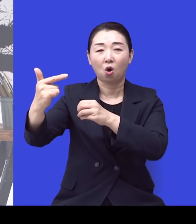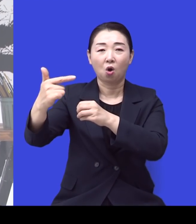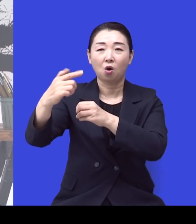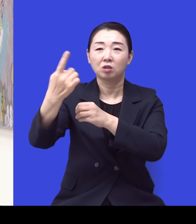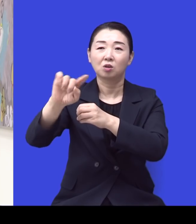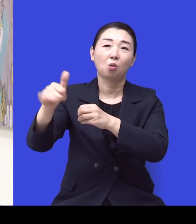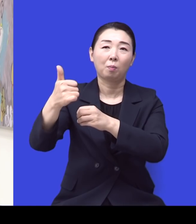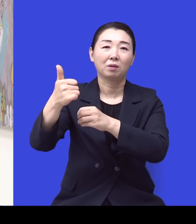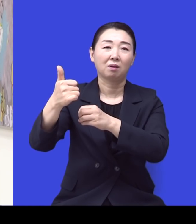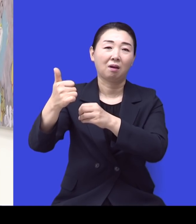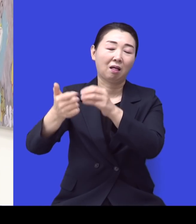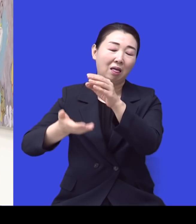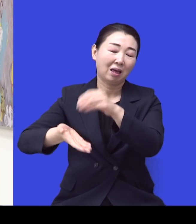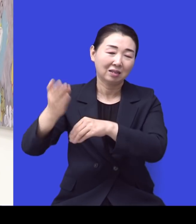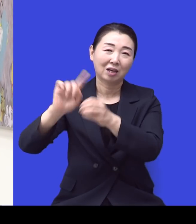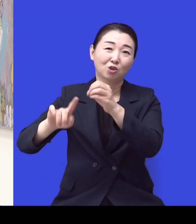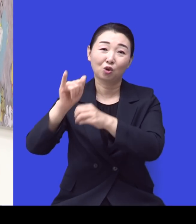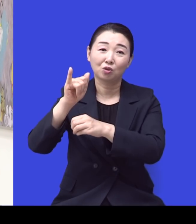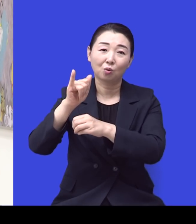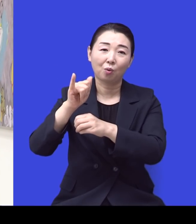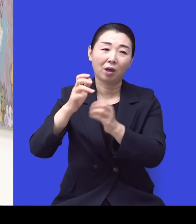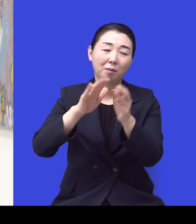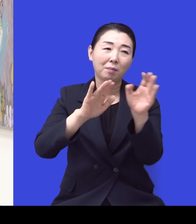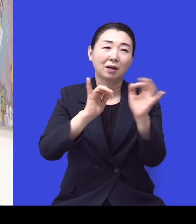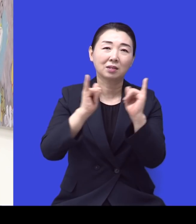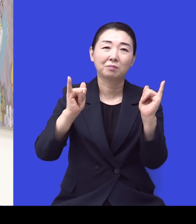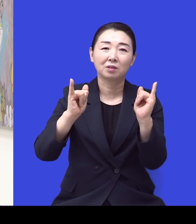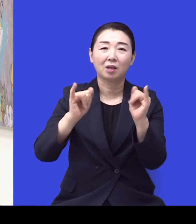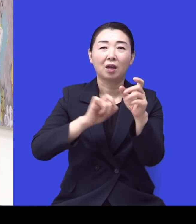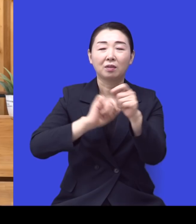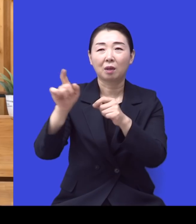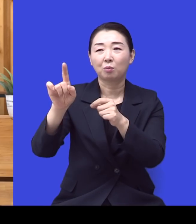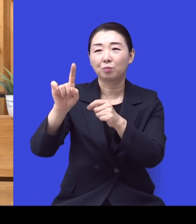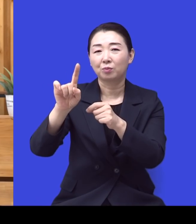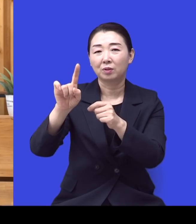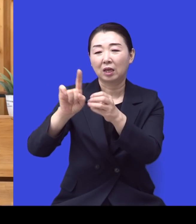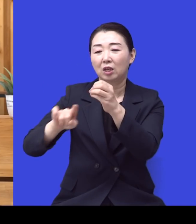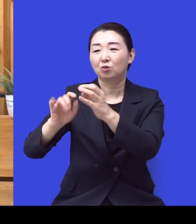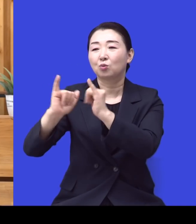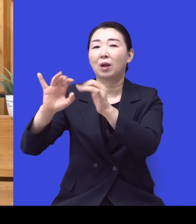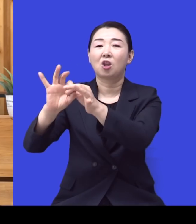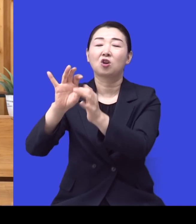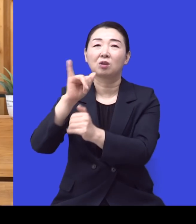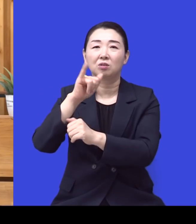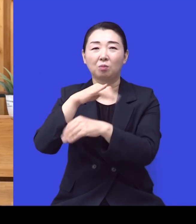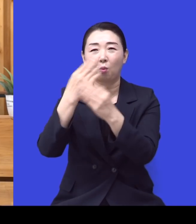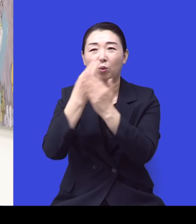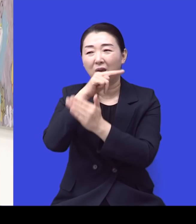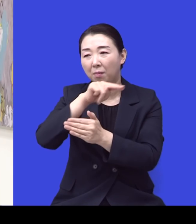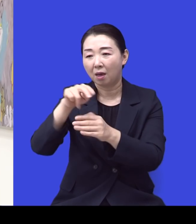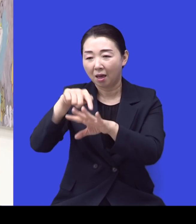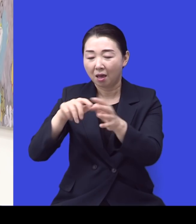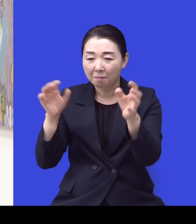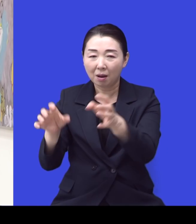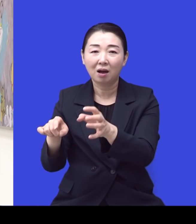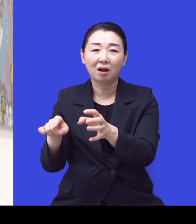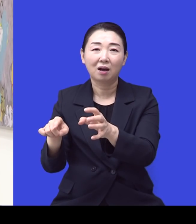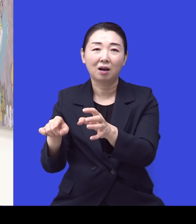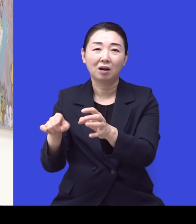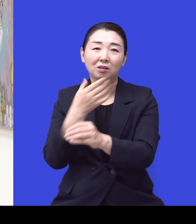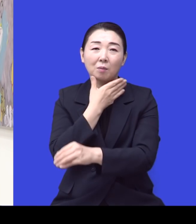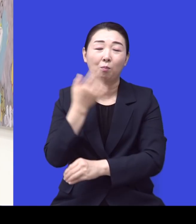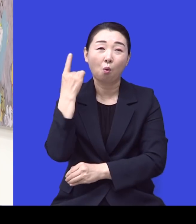사람들이 대부분 뭐 스님하고 연결돼 있고 그렇죠. 무당이랑 연결돼 있고 인맥 쌓이고 네. 예, 똘똘 뭉쳐 있고. 네 완전히 그러니까